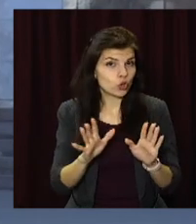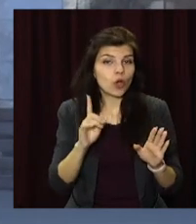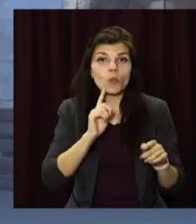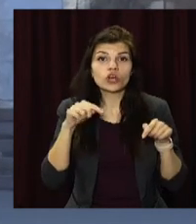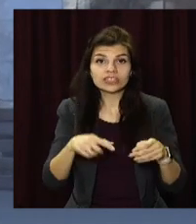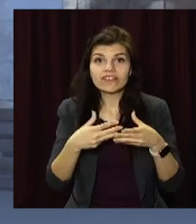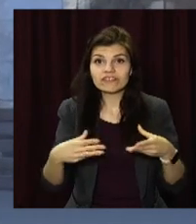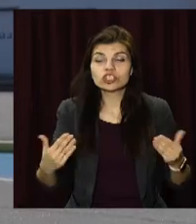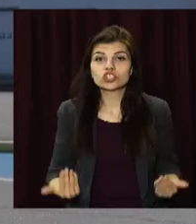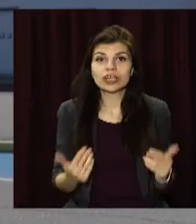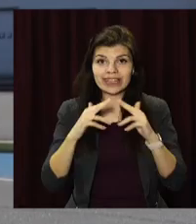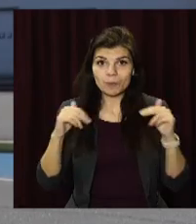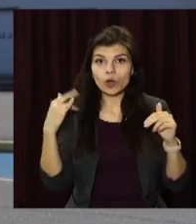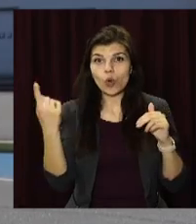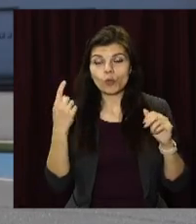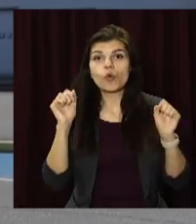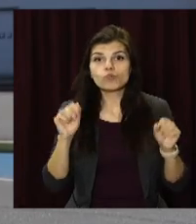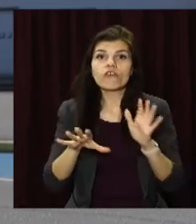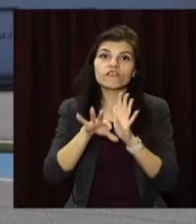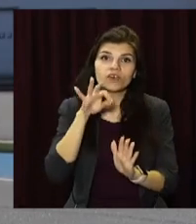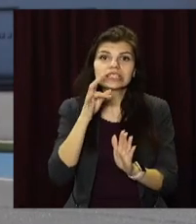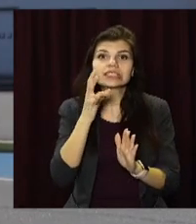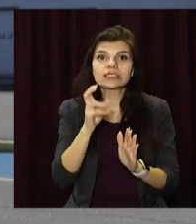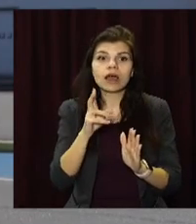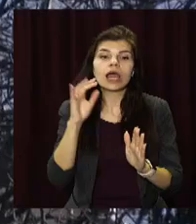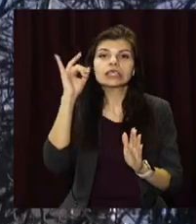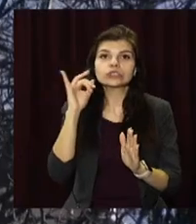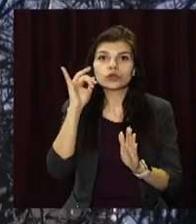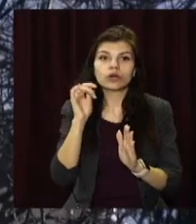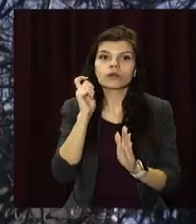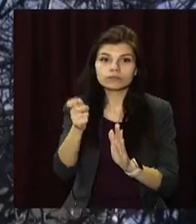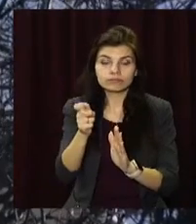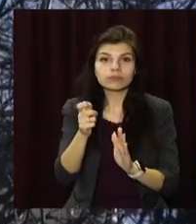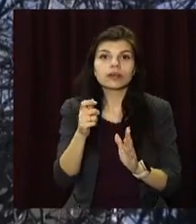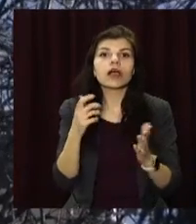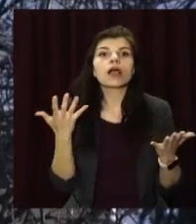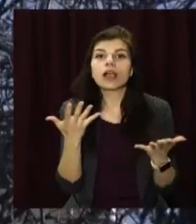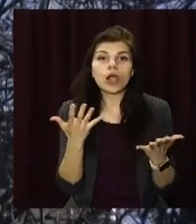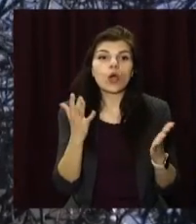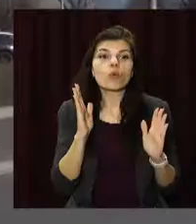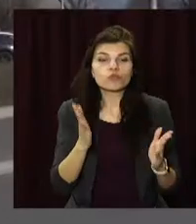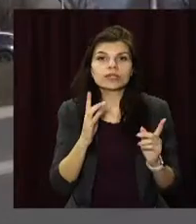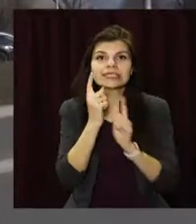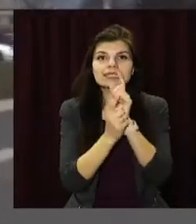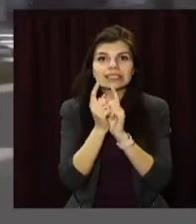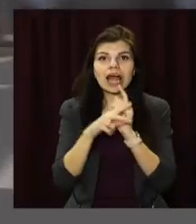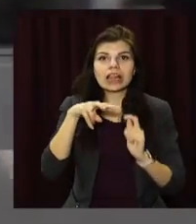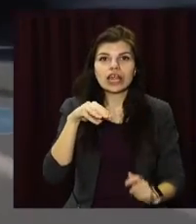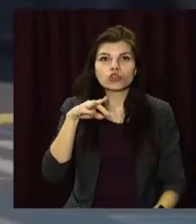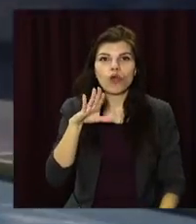весни жителі Дніпра та області можуть обрати знакового історичного діяча, на честь котрого і перейменують